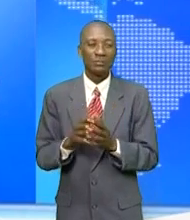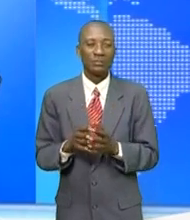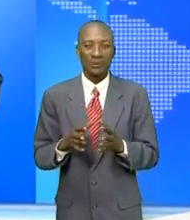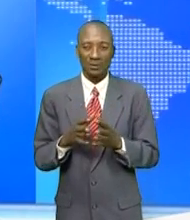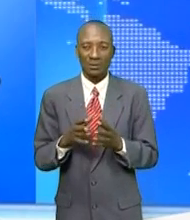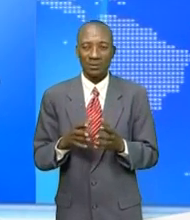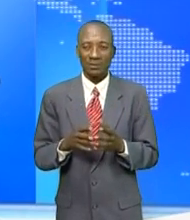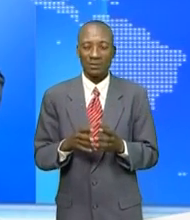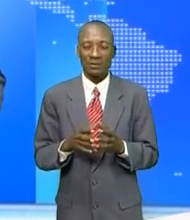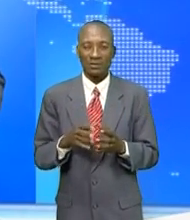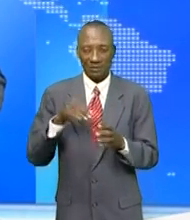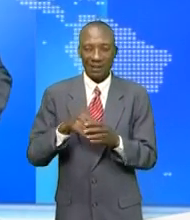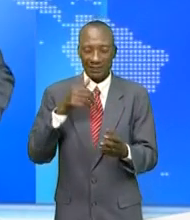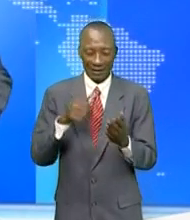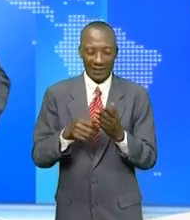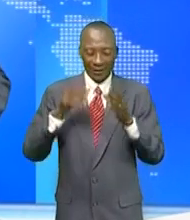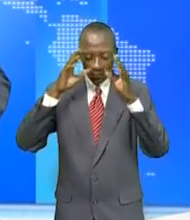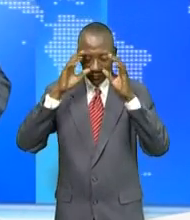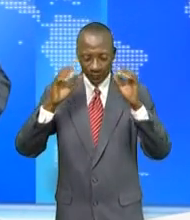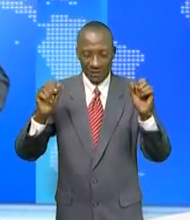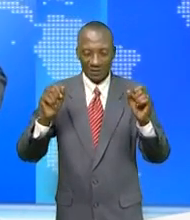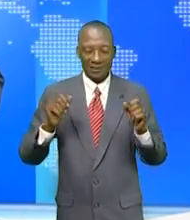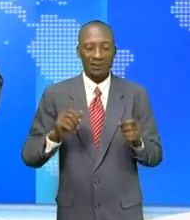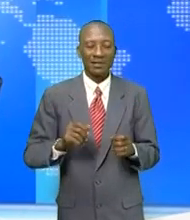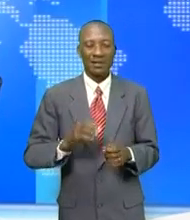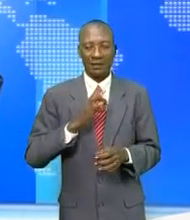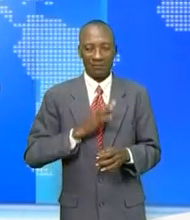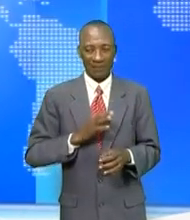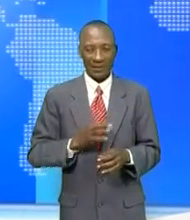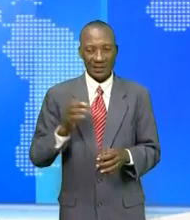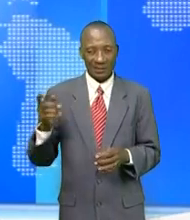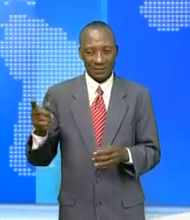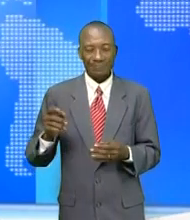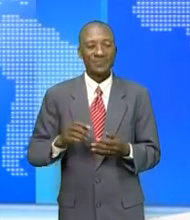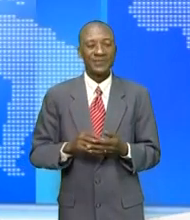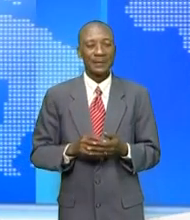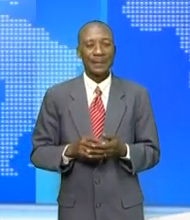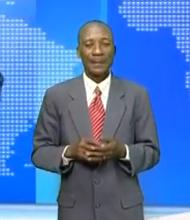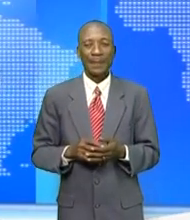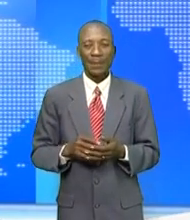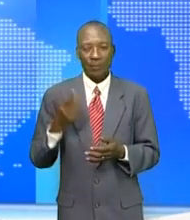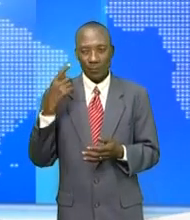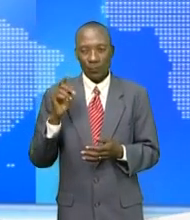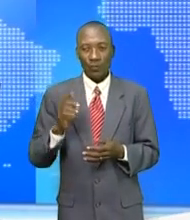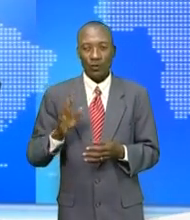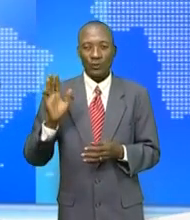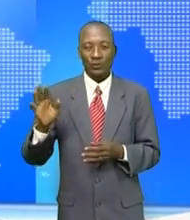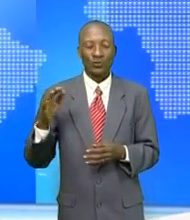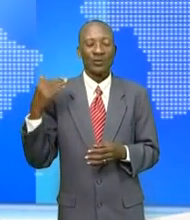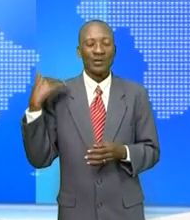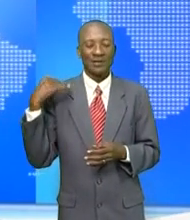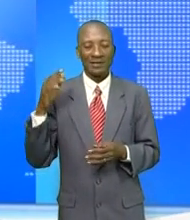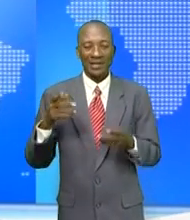de la République, chef de l'État Félix-Antoine Tshisekedi Tshilombo, et après les états des lieux, dans toutes les directions et services